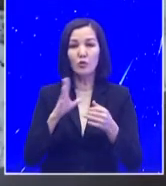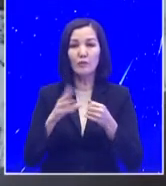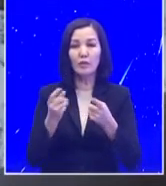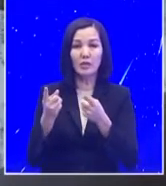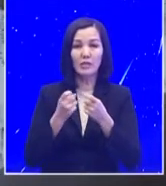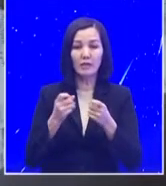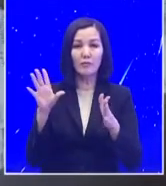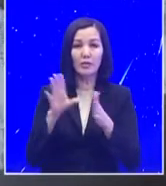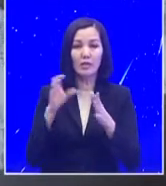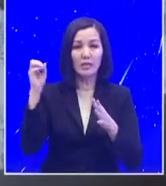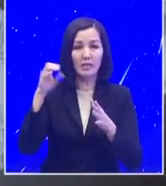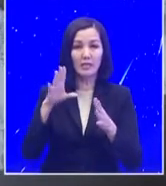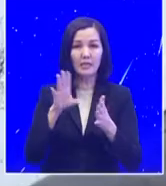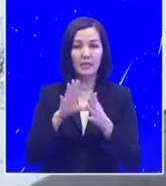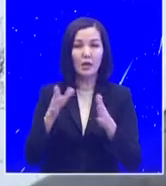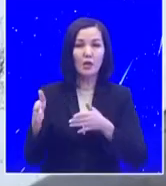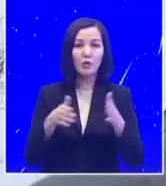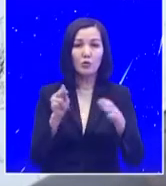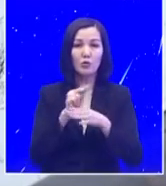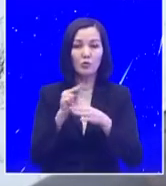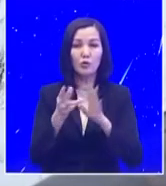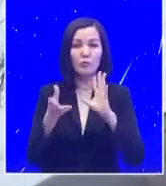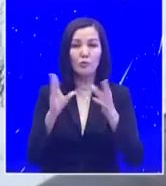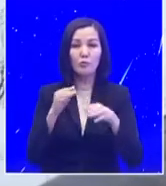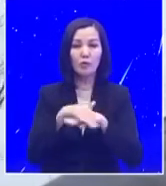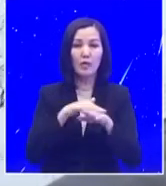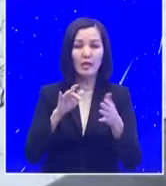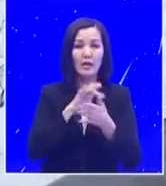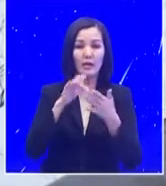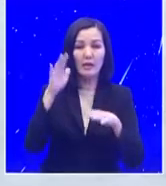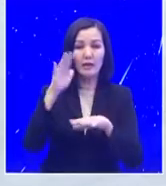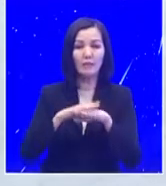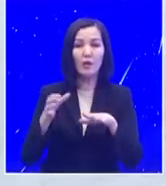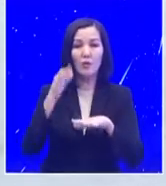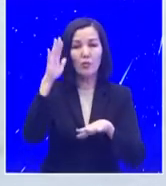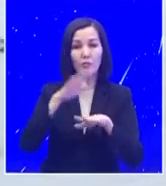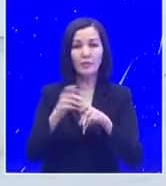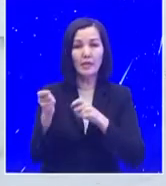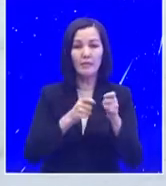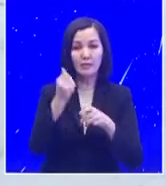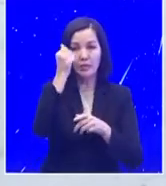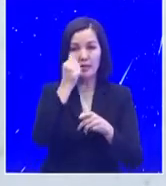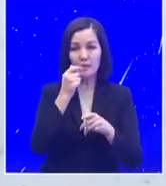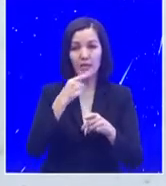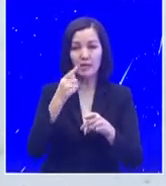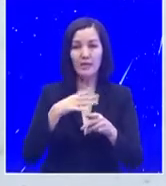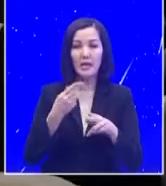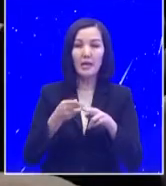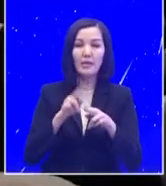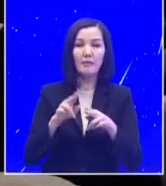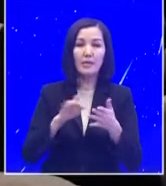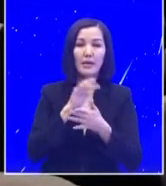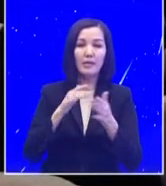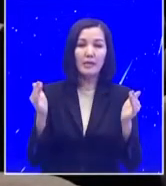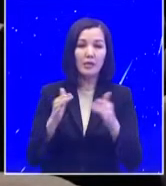тартып, жарықтандырылды. Жолдары жөнделді. Бұл бойынша тұрғындар қала әкіміне және облыс басшылығына ризашылығын білдірді. Тіпті қаладағы